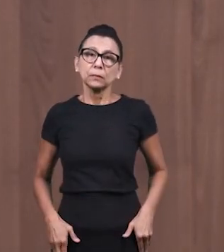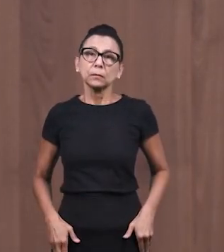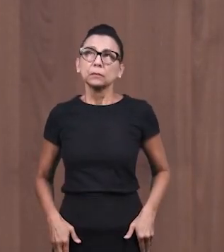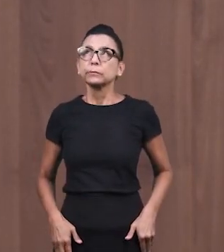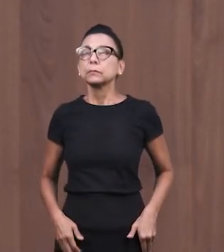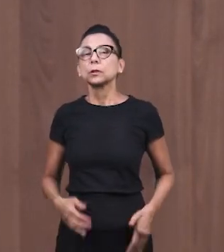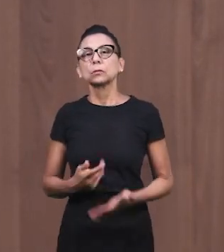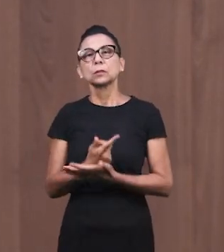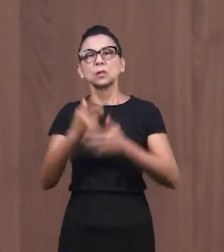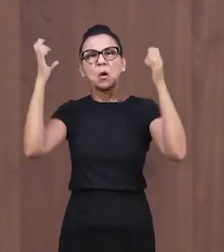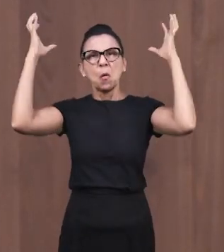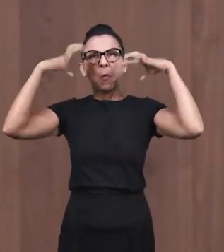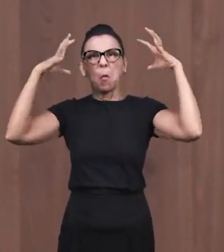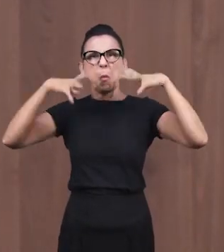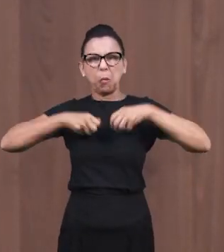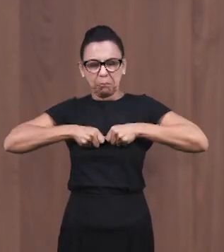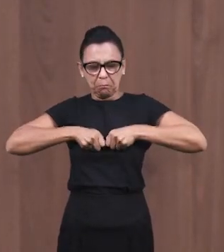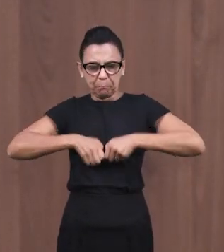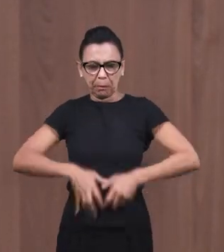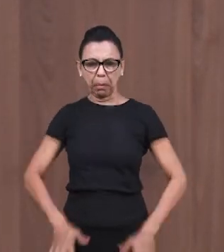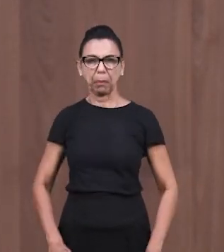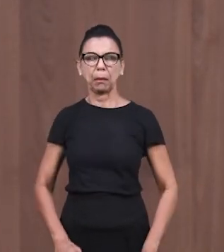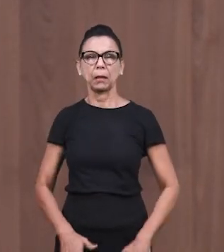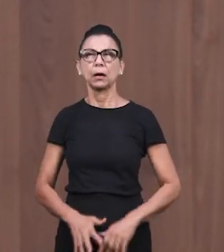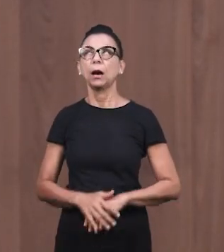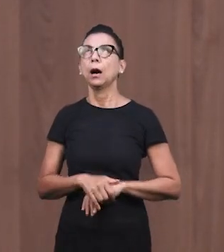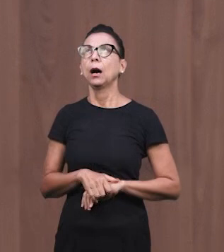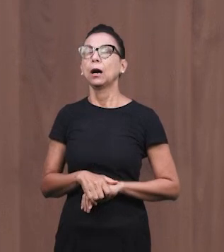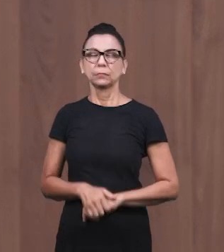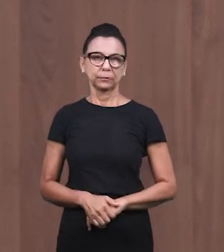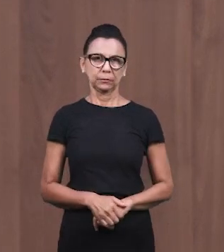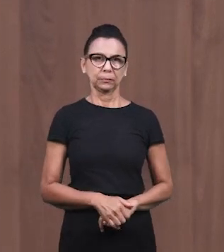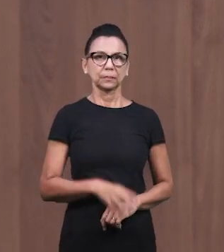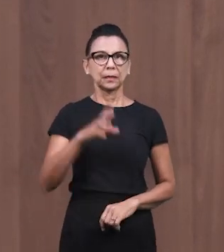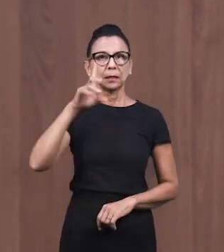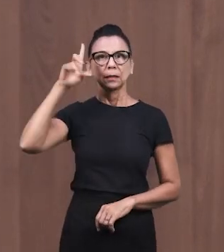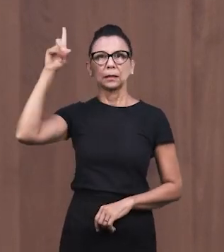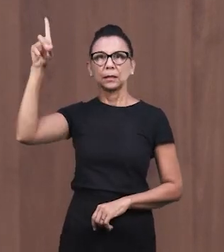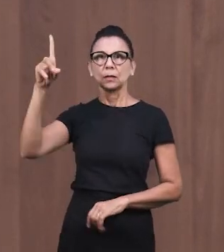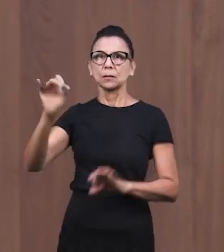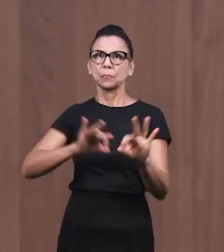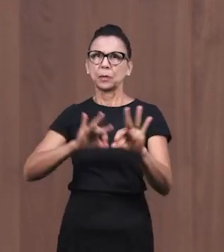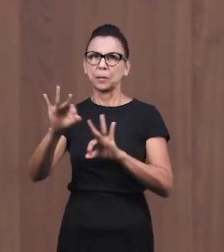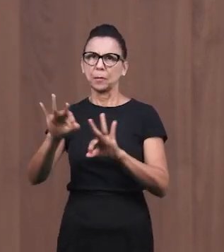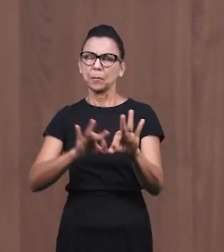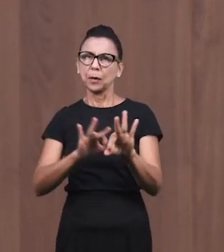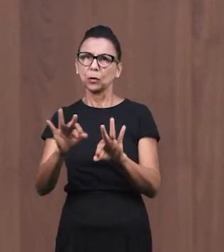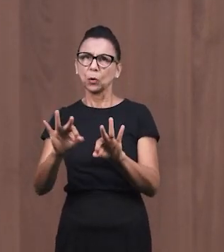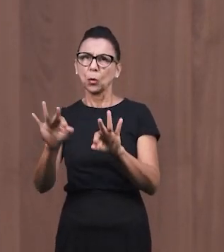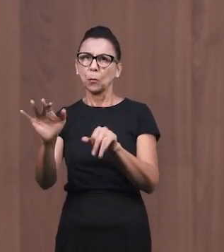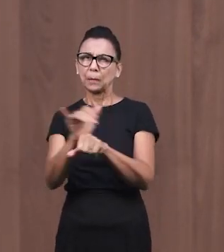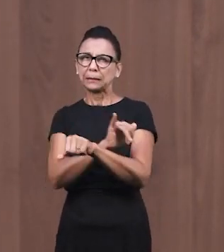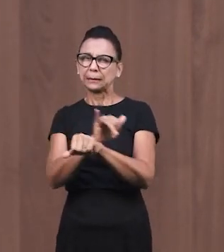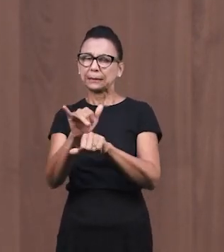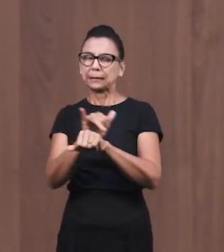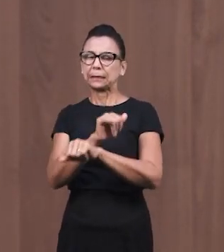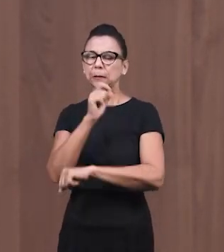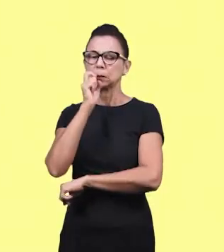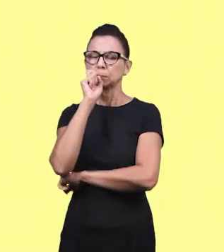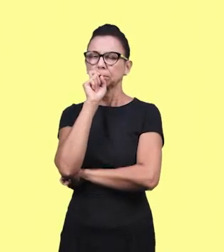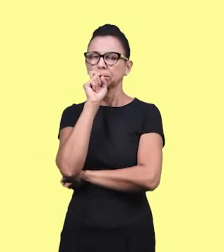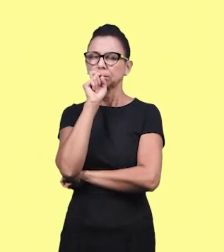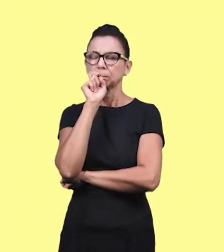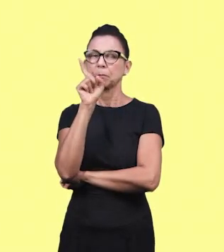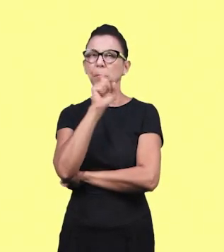Ève. Il a eu la solution certaine. Il a pris l'animal, a sacrifié l'animal et de la peau